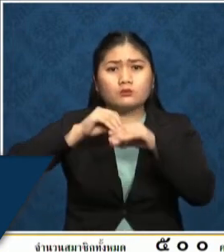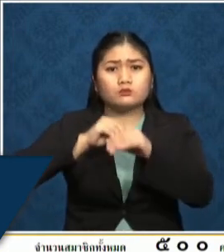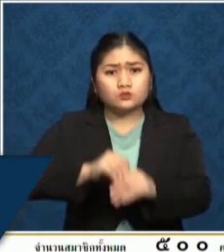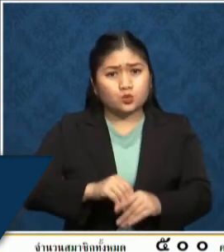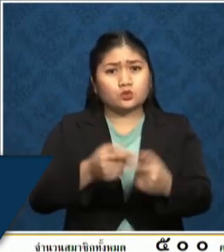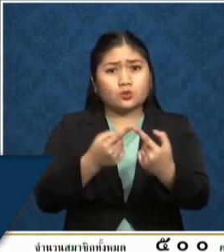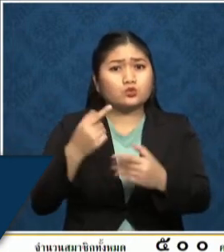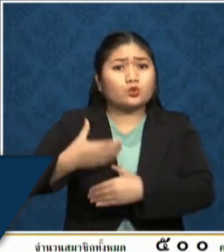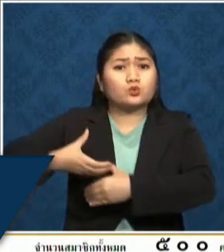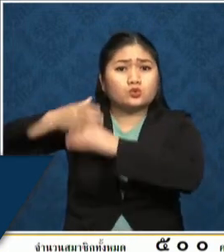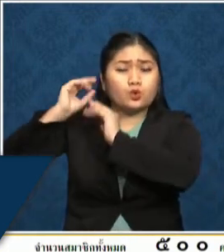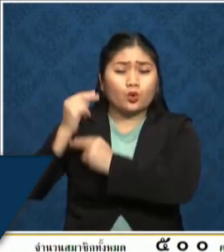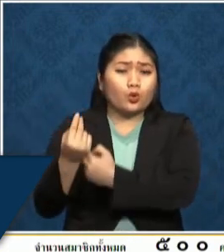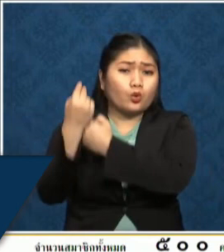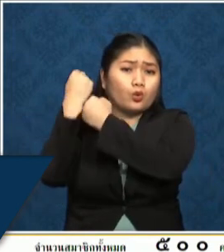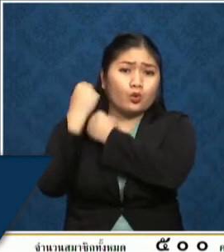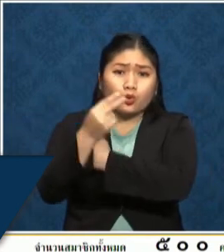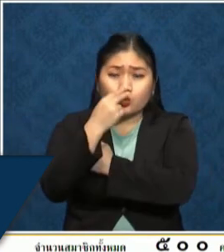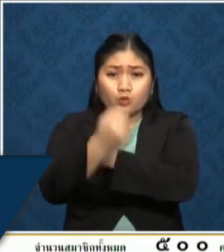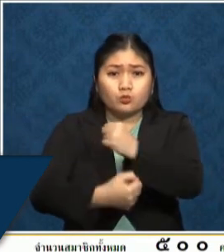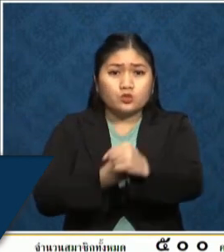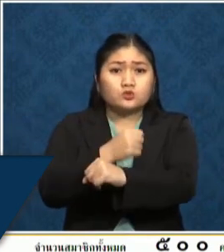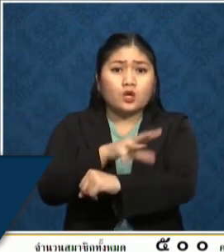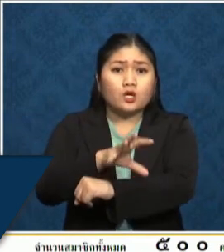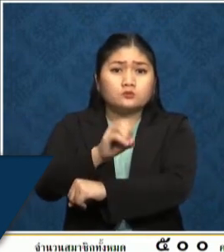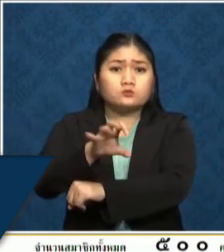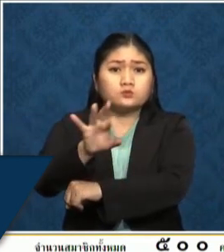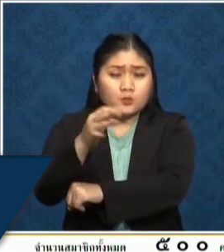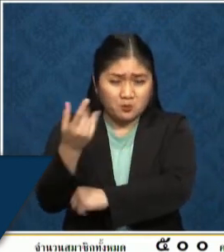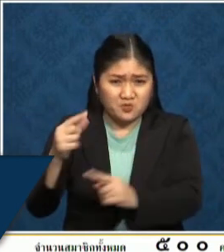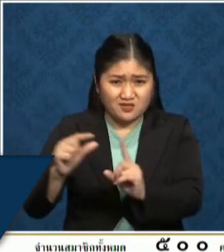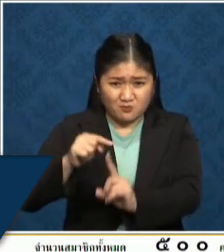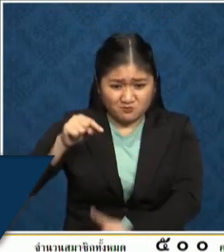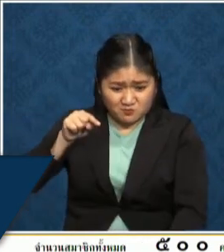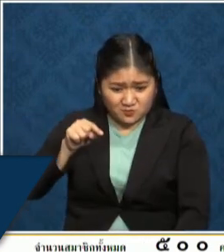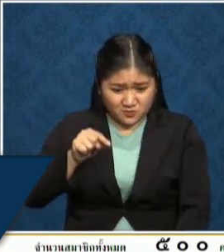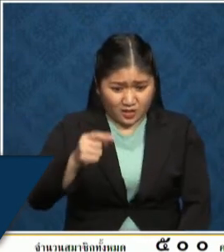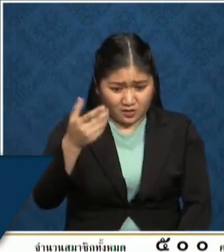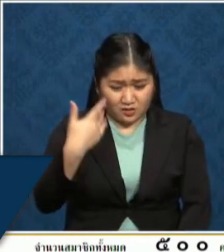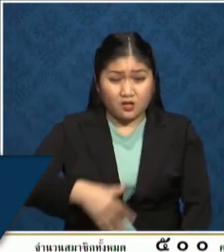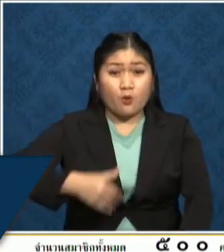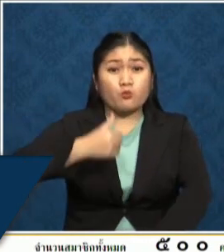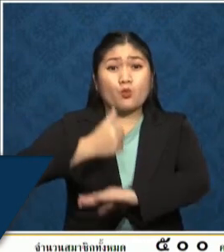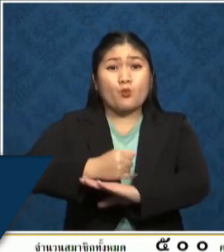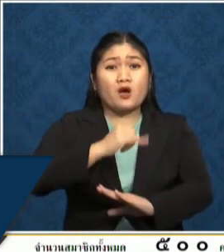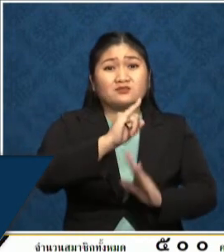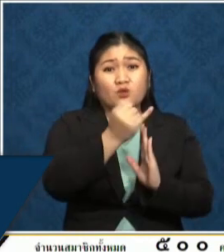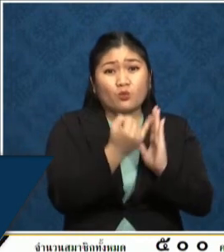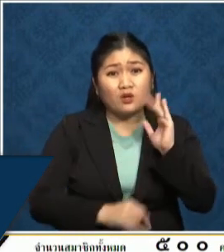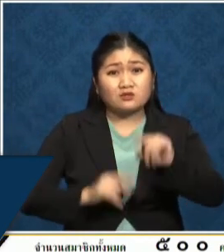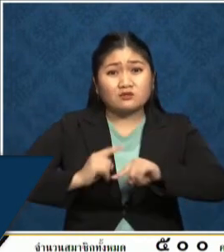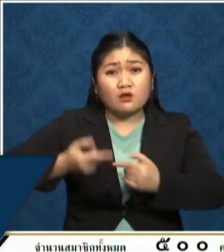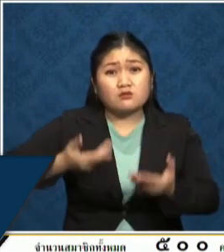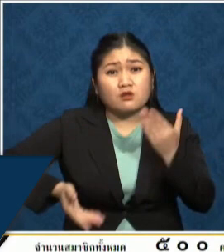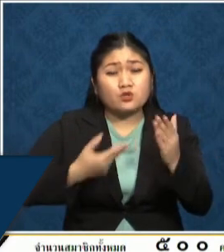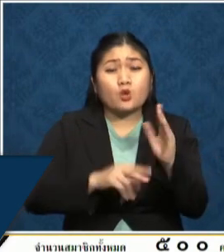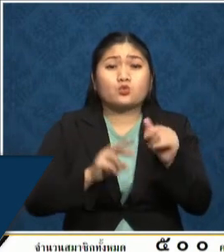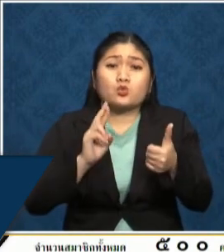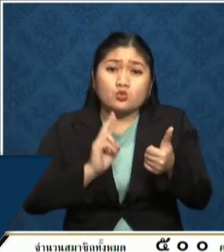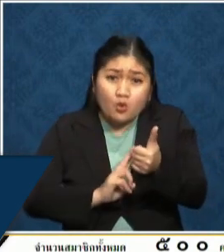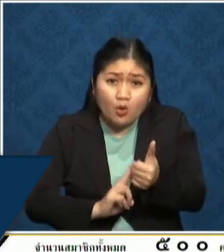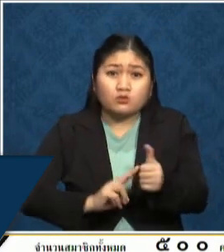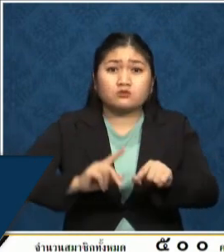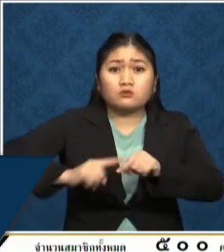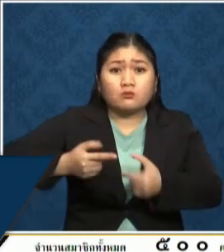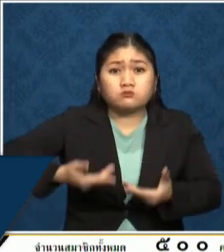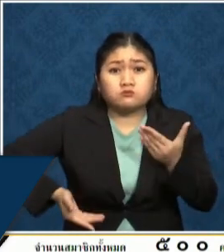ไปดูนะครับวาปี 259 ที่มีการออกคำสั่งนนเนี่ยผู้วาชการจัหวัดหลายท่าน รองผู้วชการจัหวด